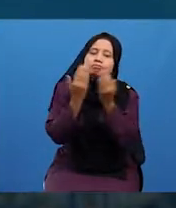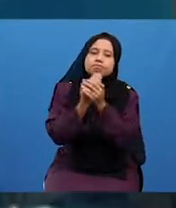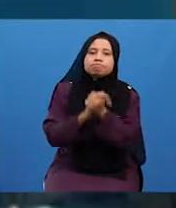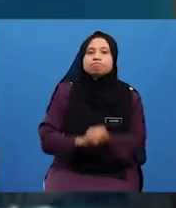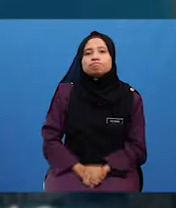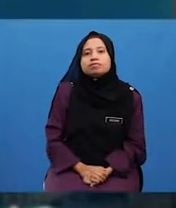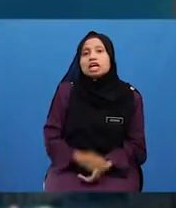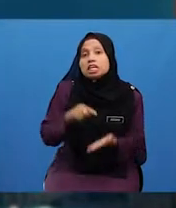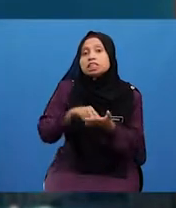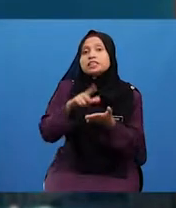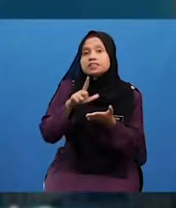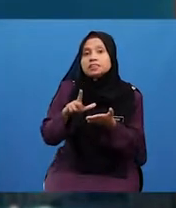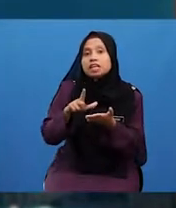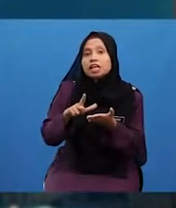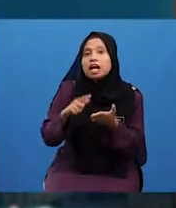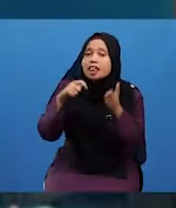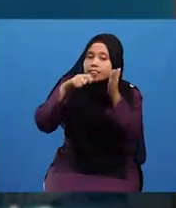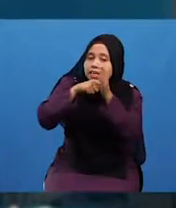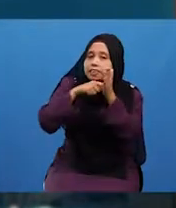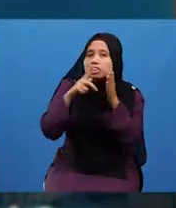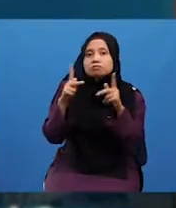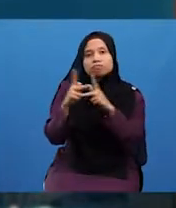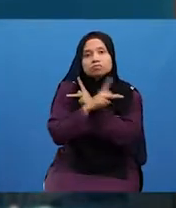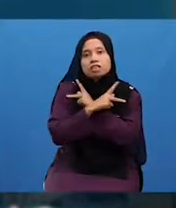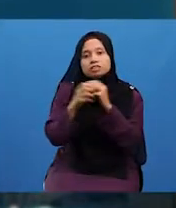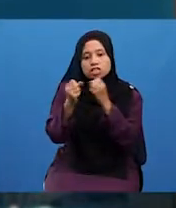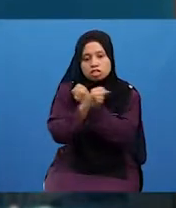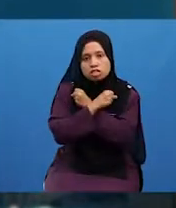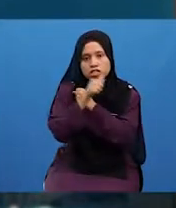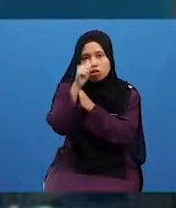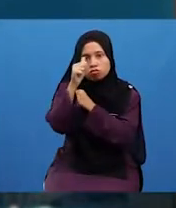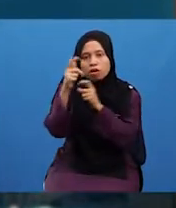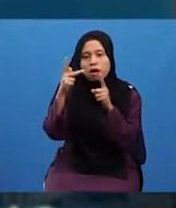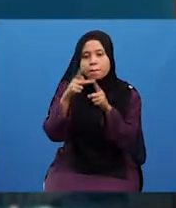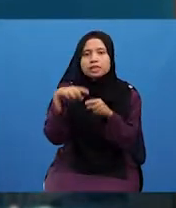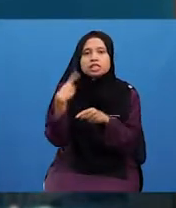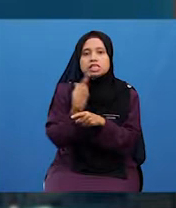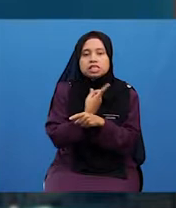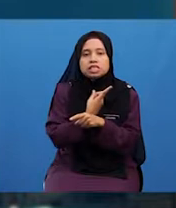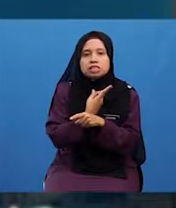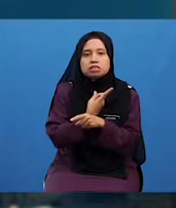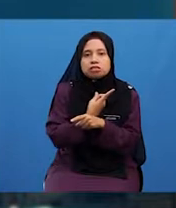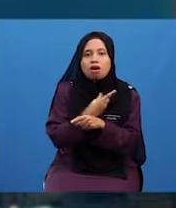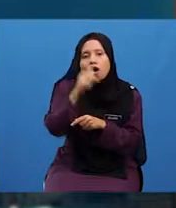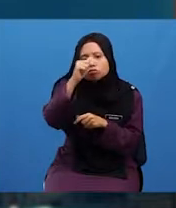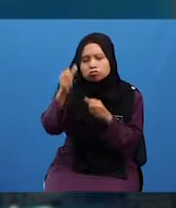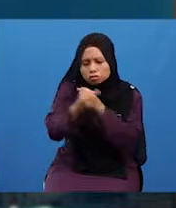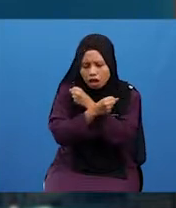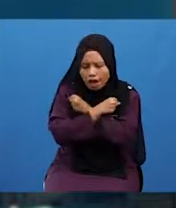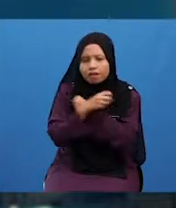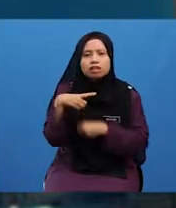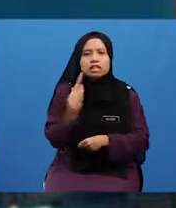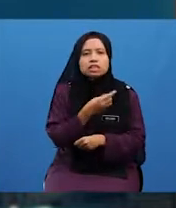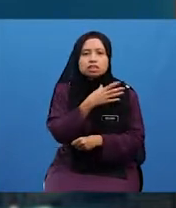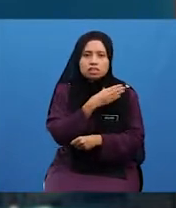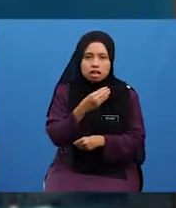Alhamdulillah, inilah tanda kasih sayang Allah kepada kita sebagai hamba-Nya. Allah sayang kita